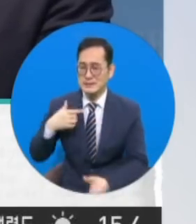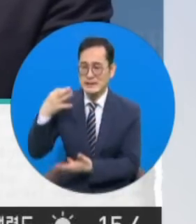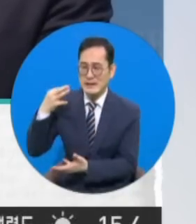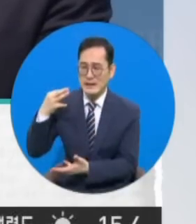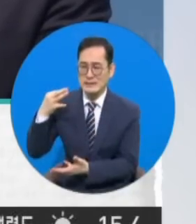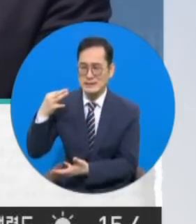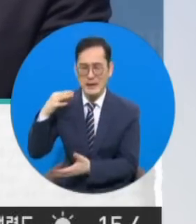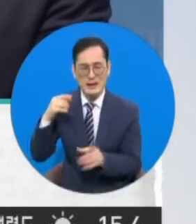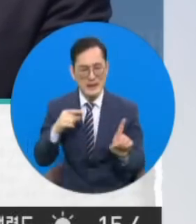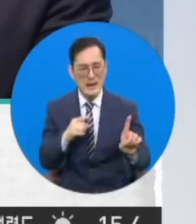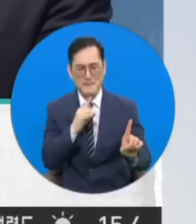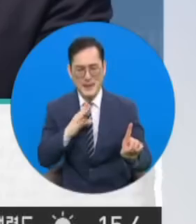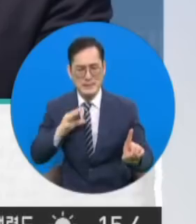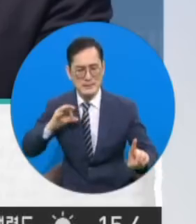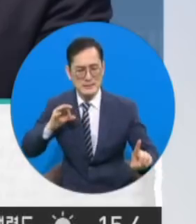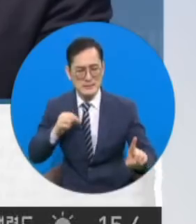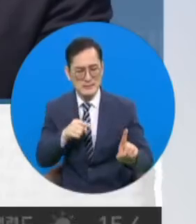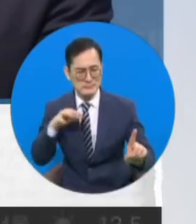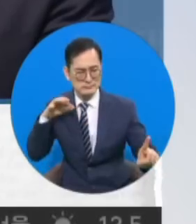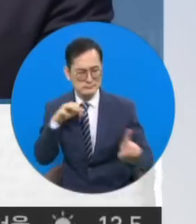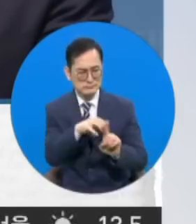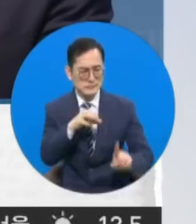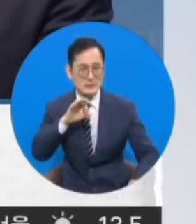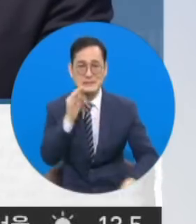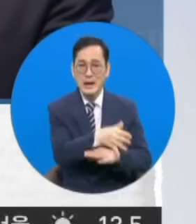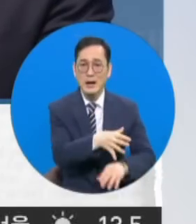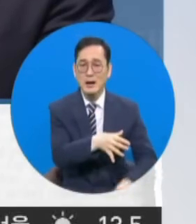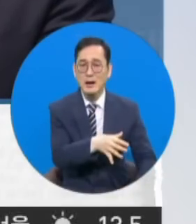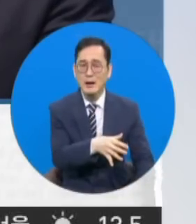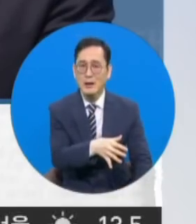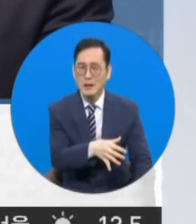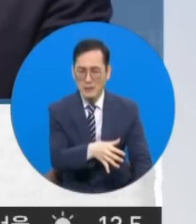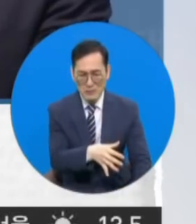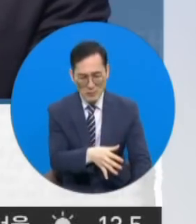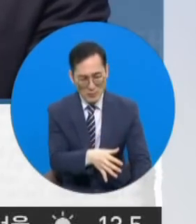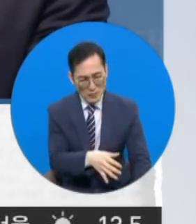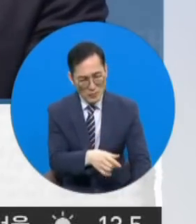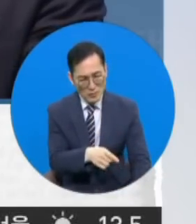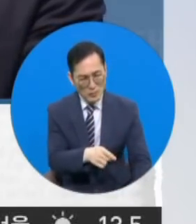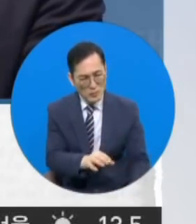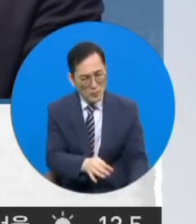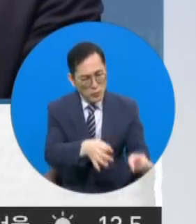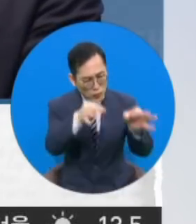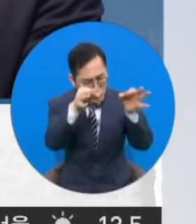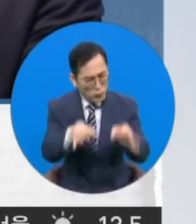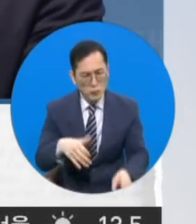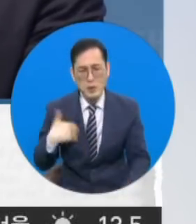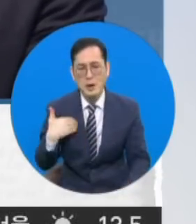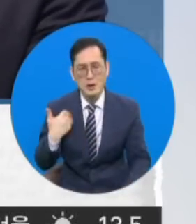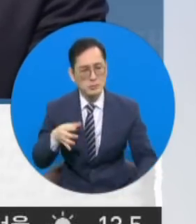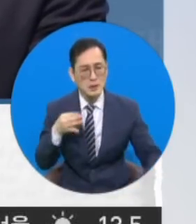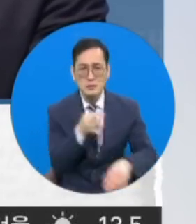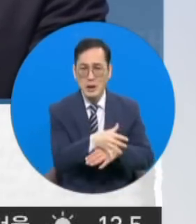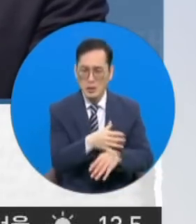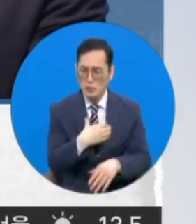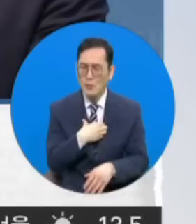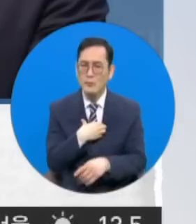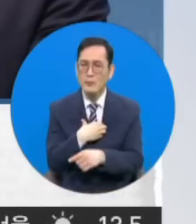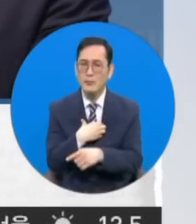하나의 주식 종목에 5만주나 가지고 있었거든요 그리고 그 판시점도 2021년 1월인데